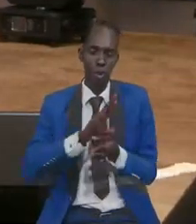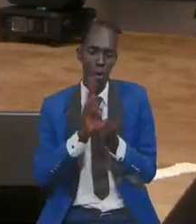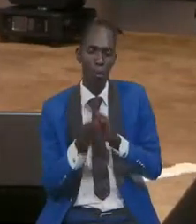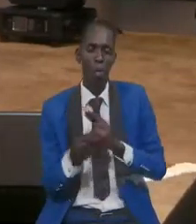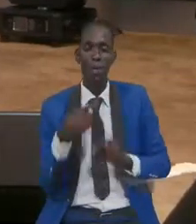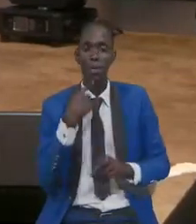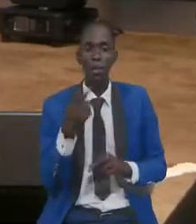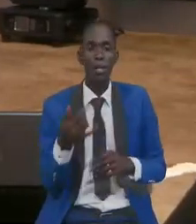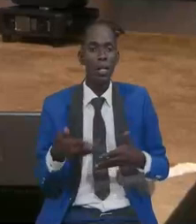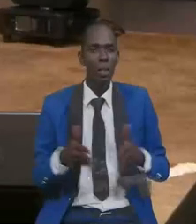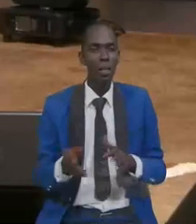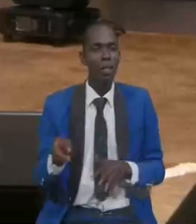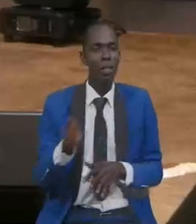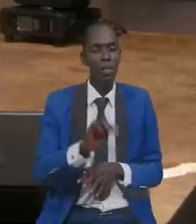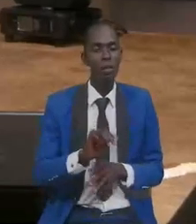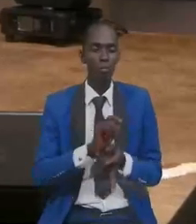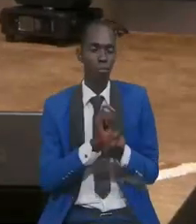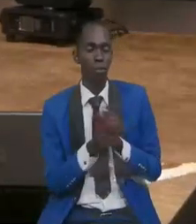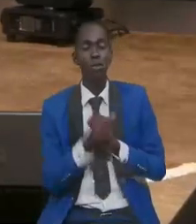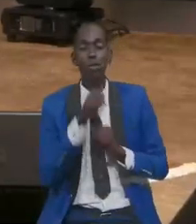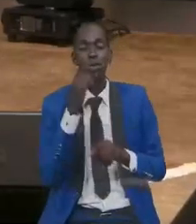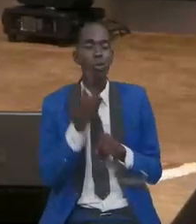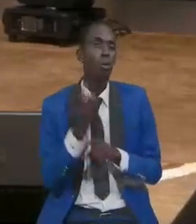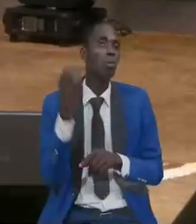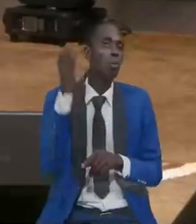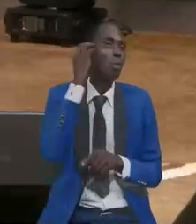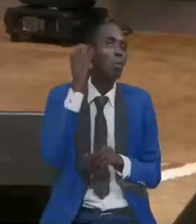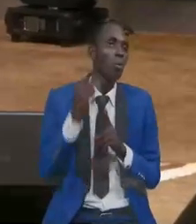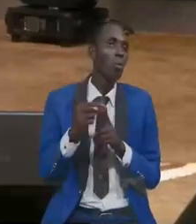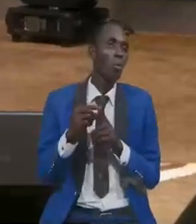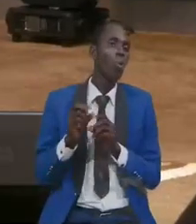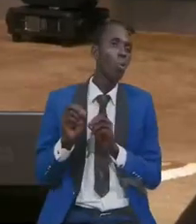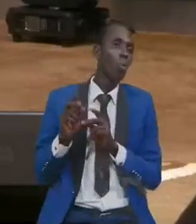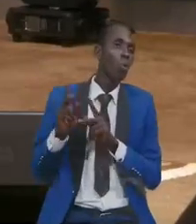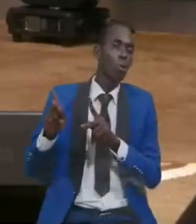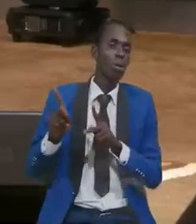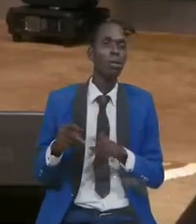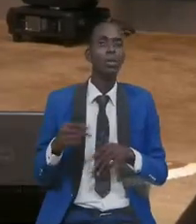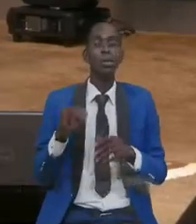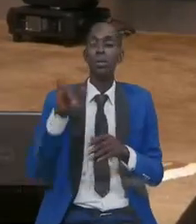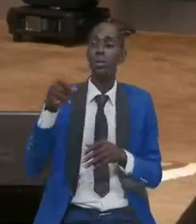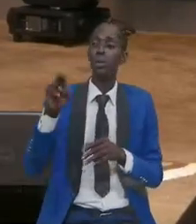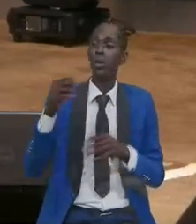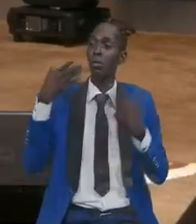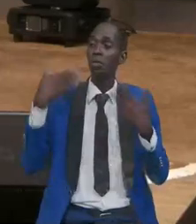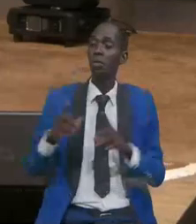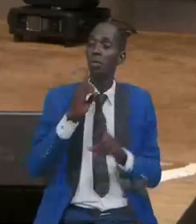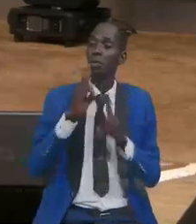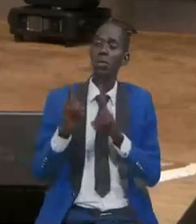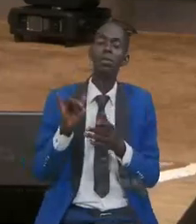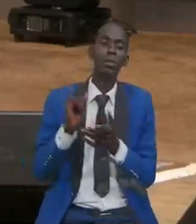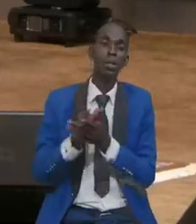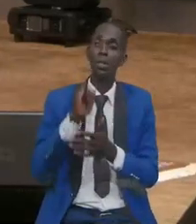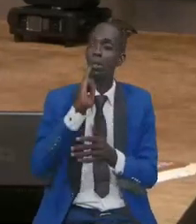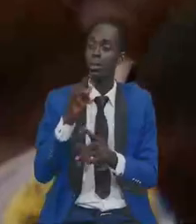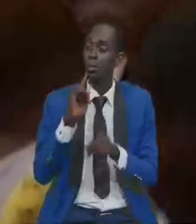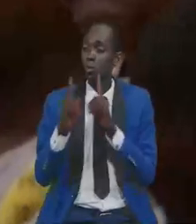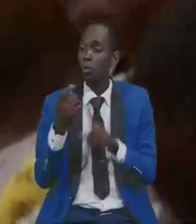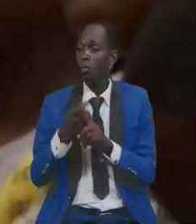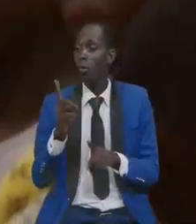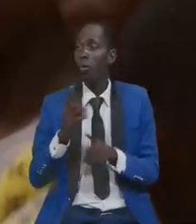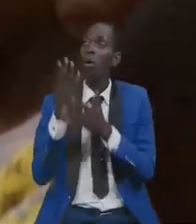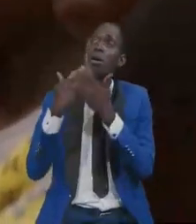détournent. Ils n'ont pas juste écouté la parole. Ok, Jonas, tu as dit ce que tu veux dire. Et ça, c'est un décret depuis le ciel. Si Dieu veut faire,